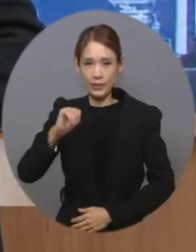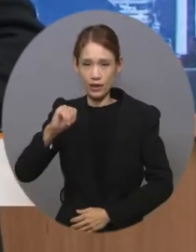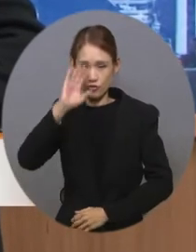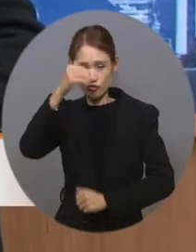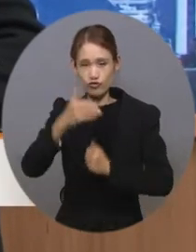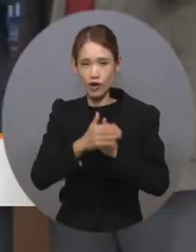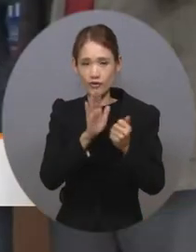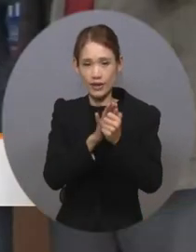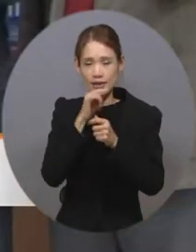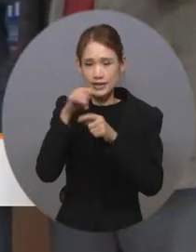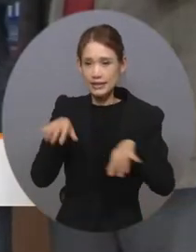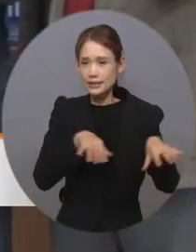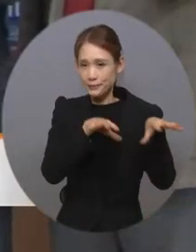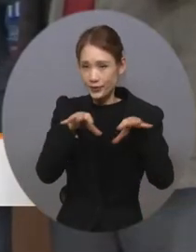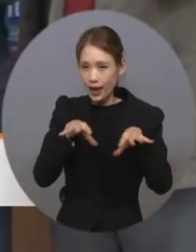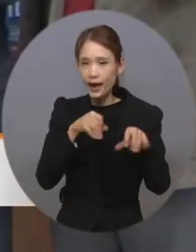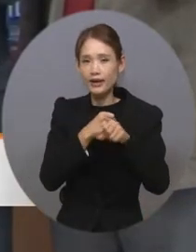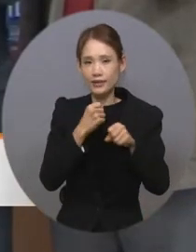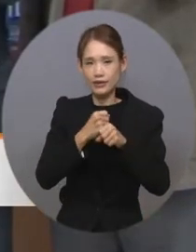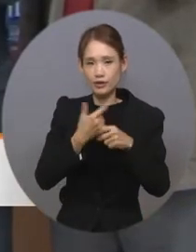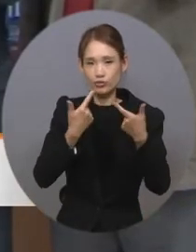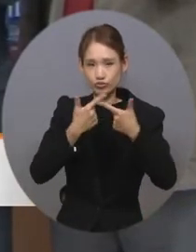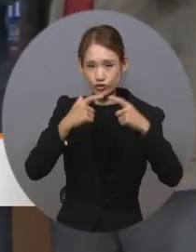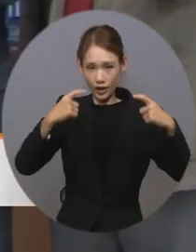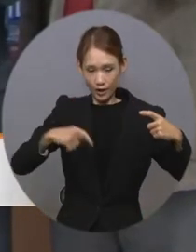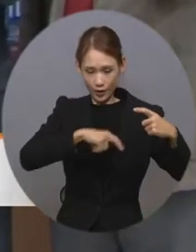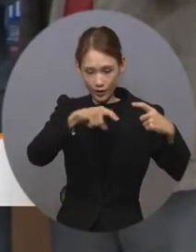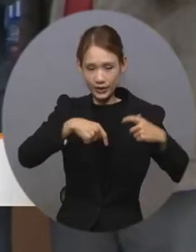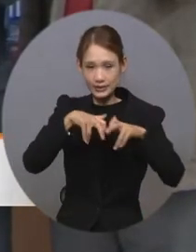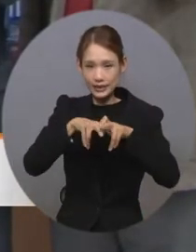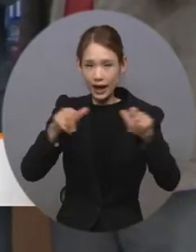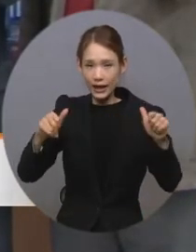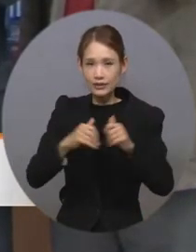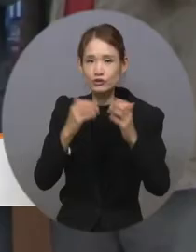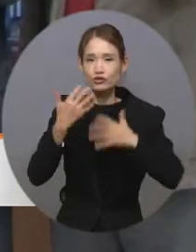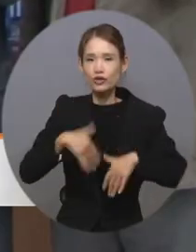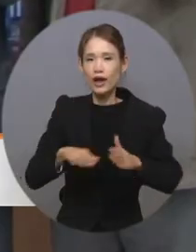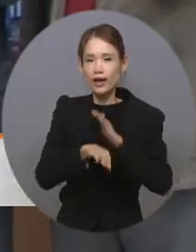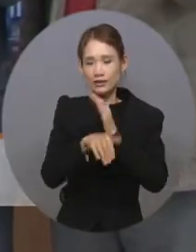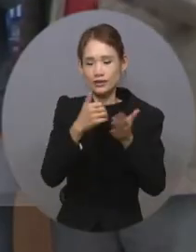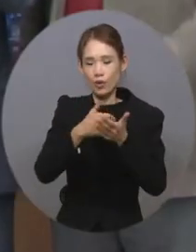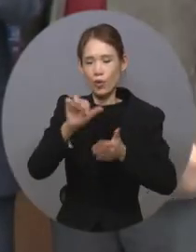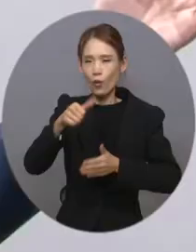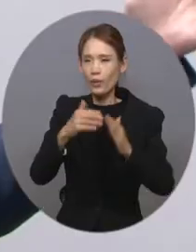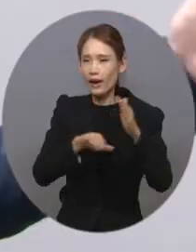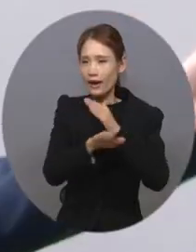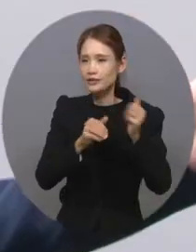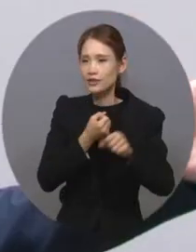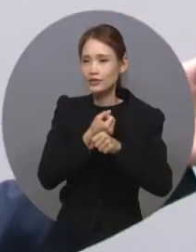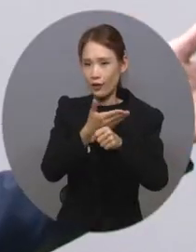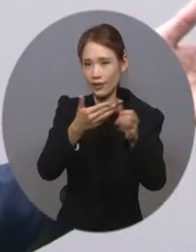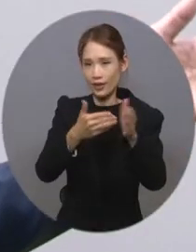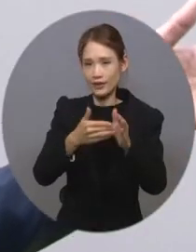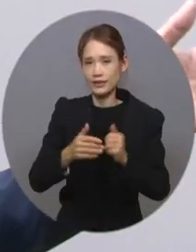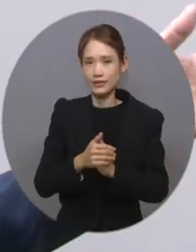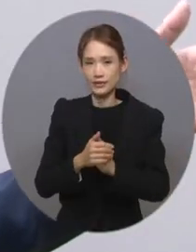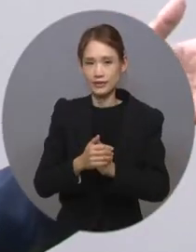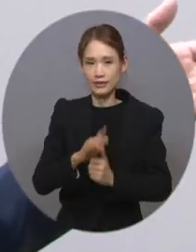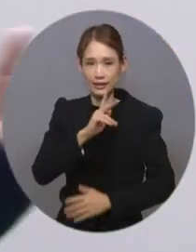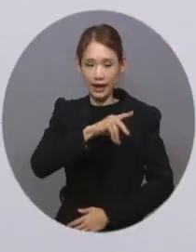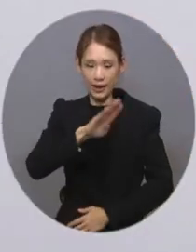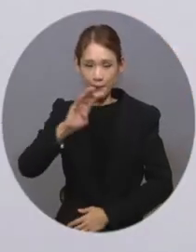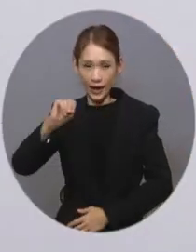김장김치는 부산 동구 관내 독거어르신 과 장애인 등 취약계층 500세대 의 전달됩니다 한편